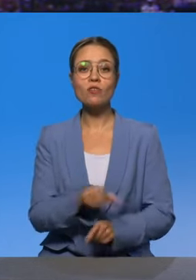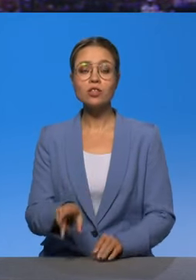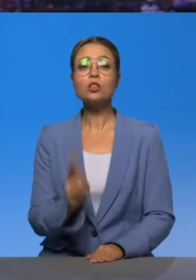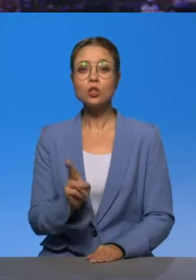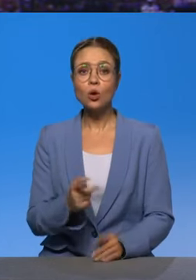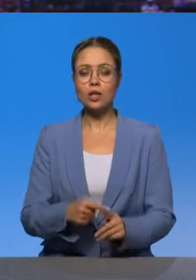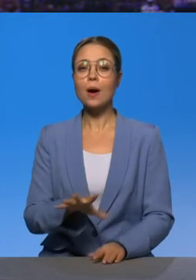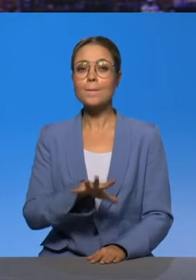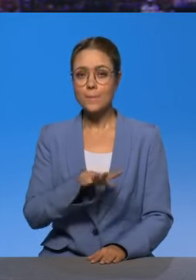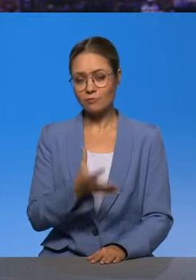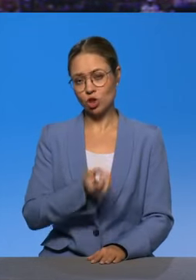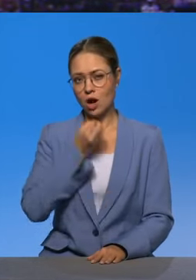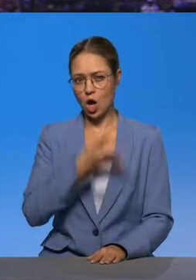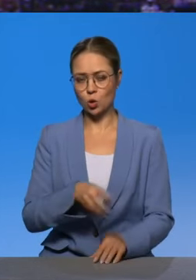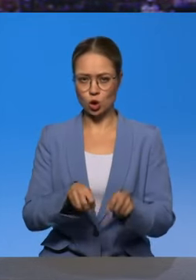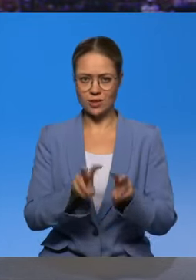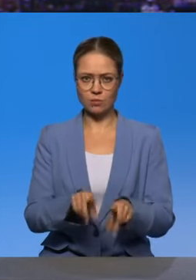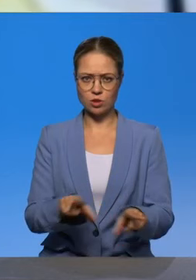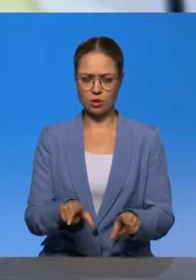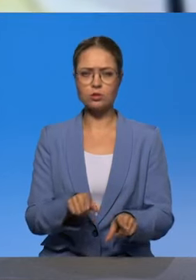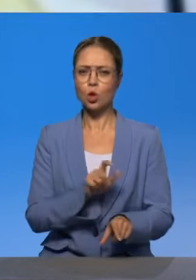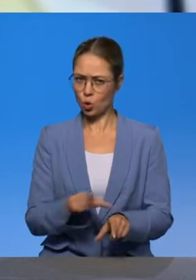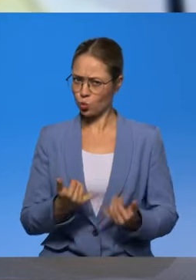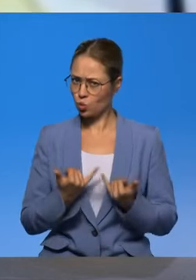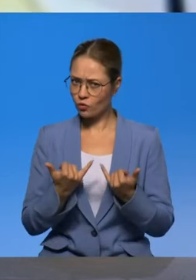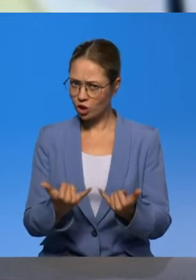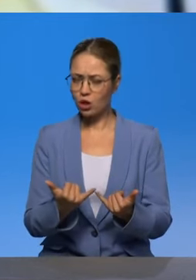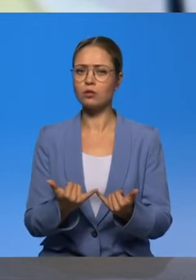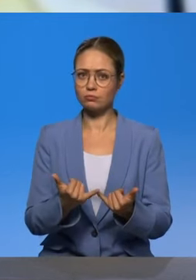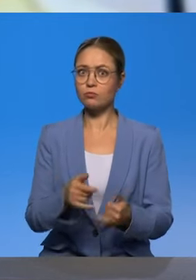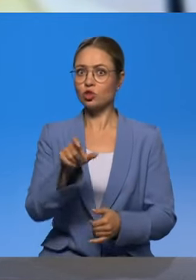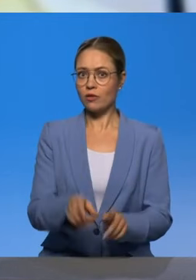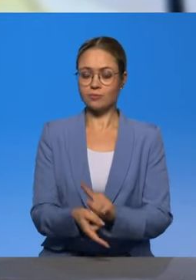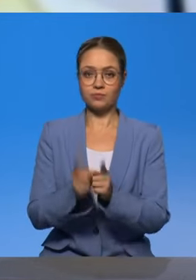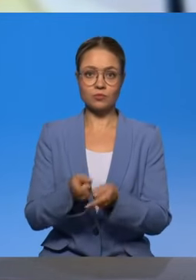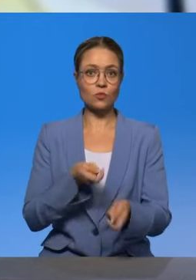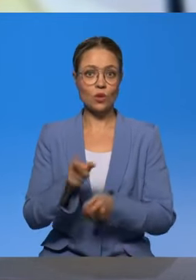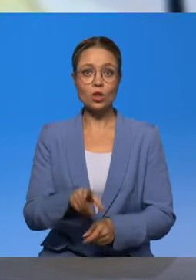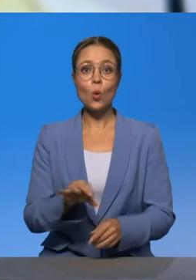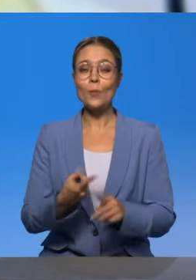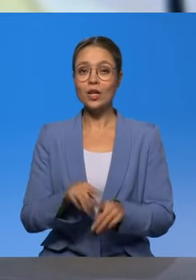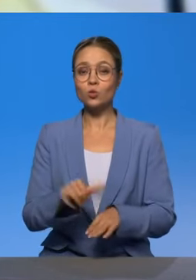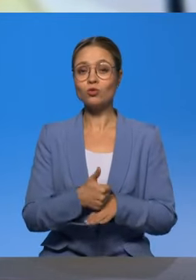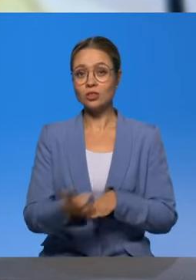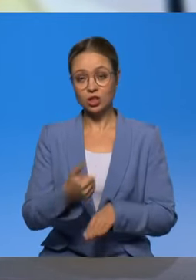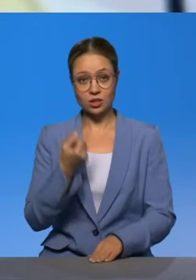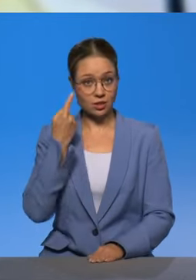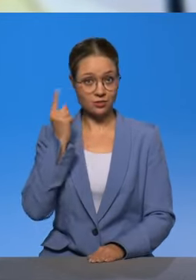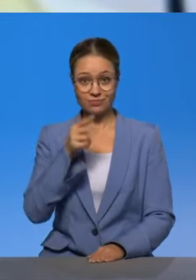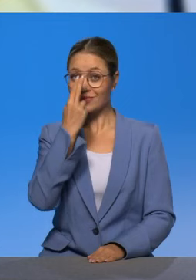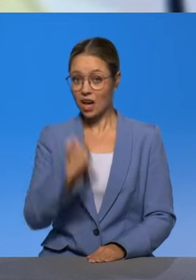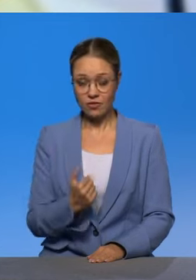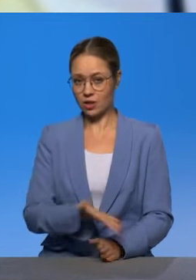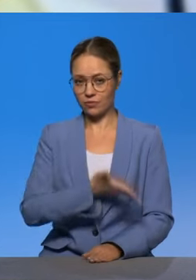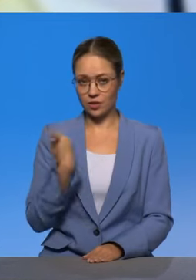да, которых уважают. Они становятся руководителями, при этом не имея лидерских управленческих навыков.